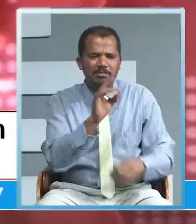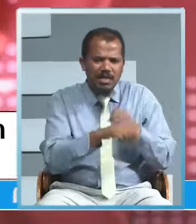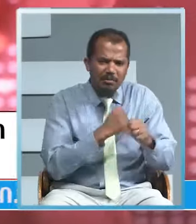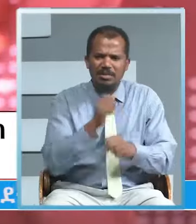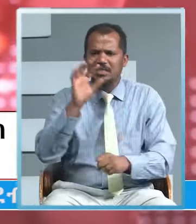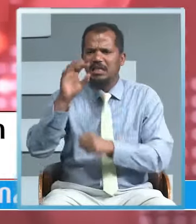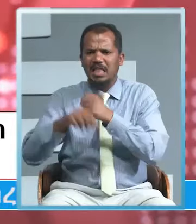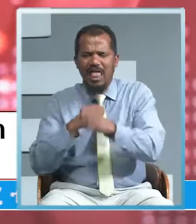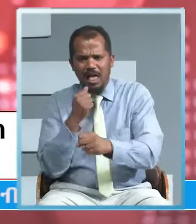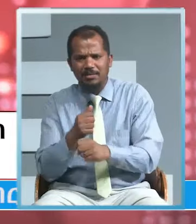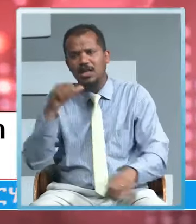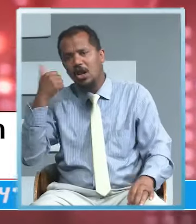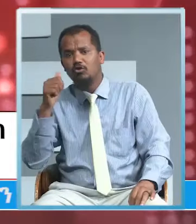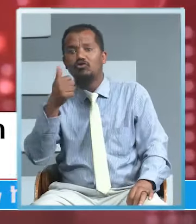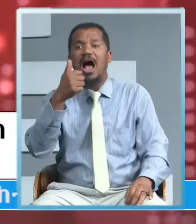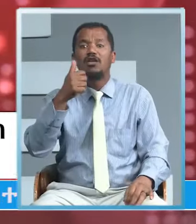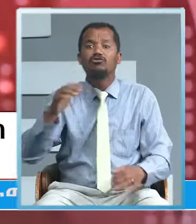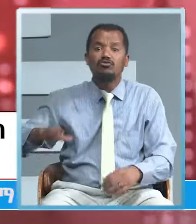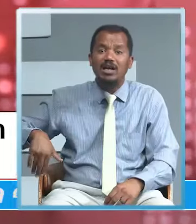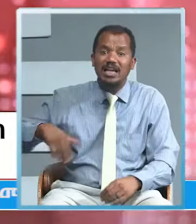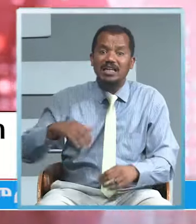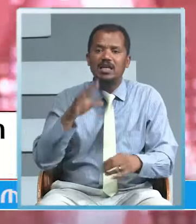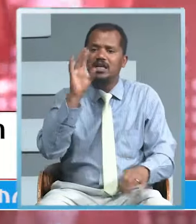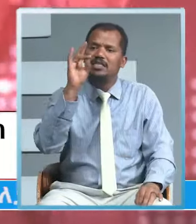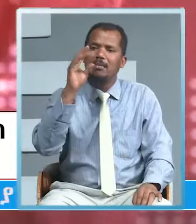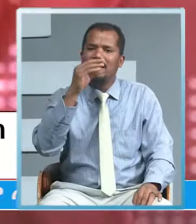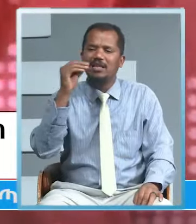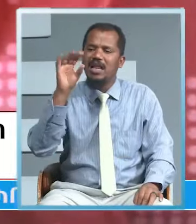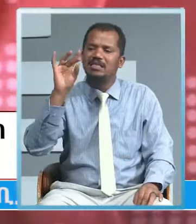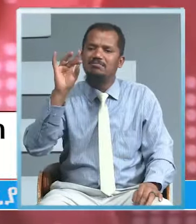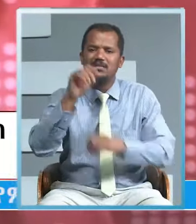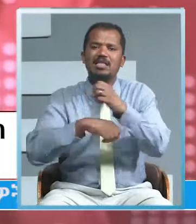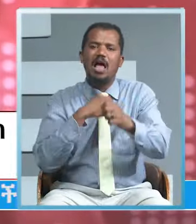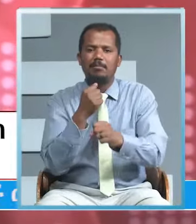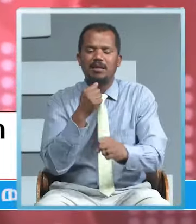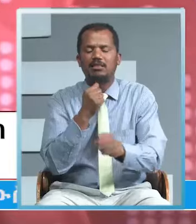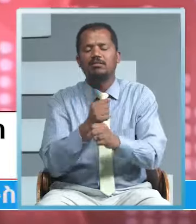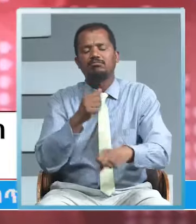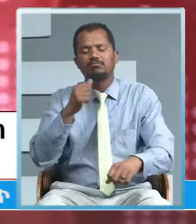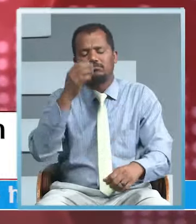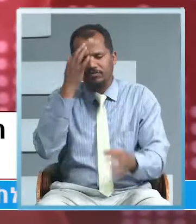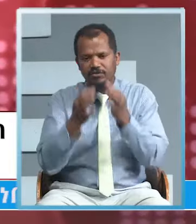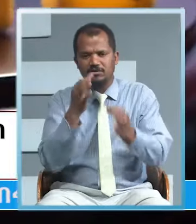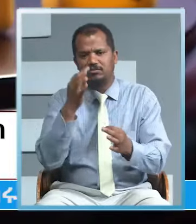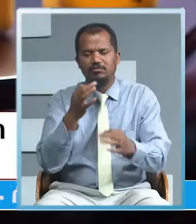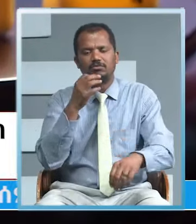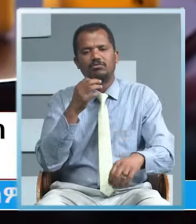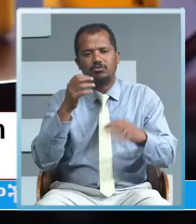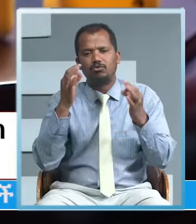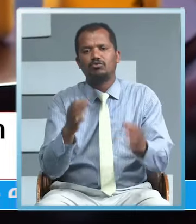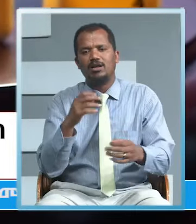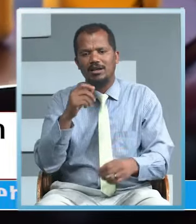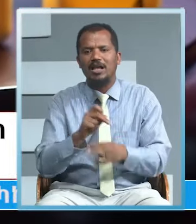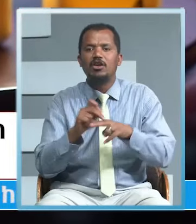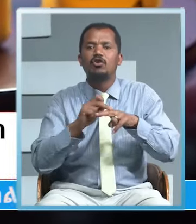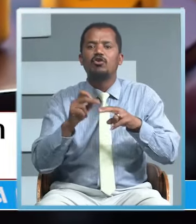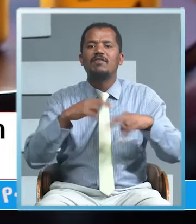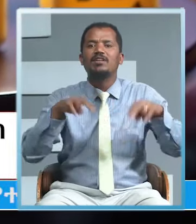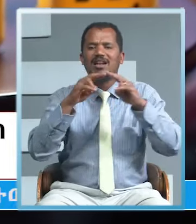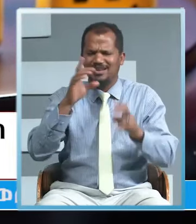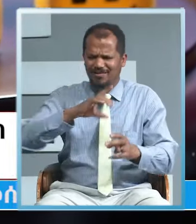ያለ ይግባኝና ቀሪ 10 ተከሳሾች ደግሞ 7 እና 8 አመት ያለ ይግባኝ ተፈርዶባቸዋል። መረጃው የድሬዳዋ